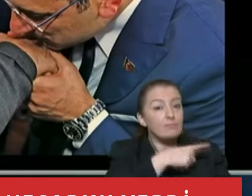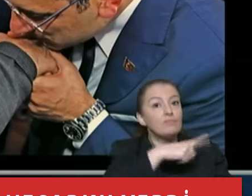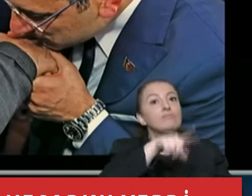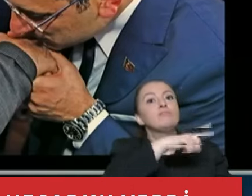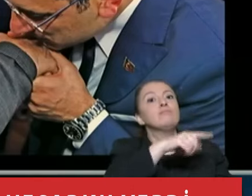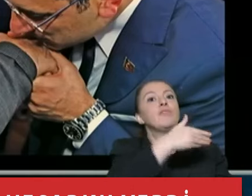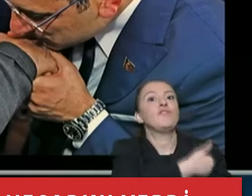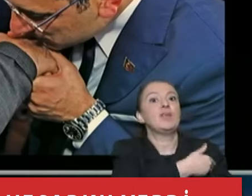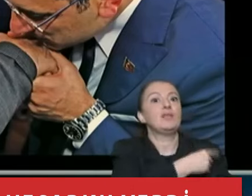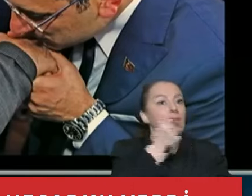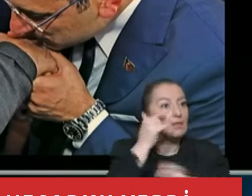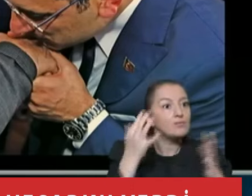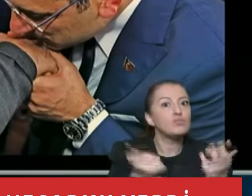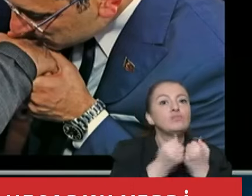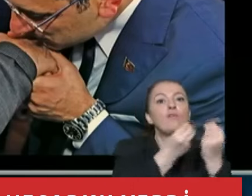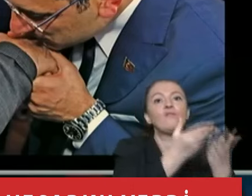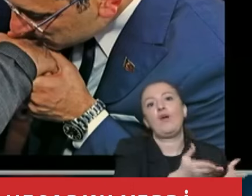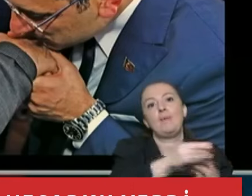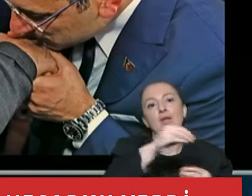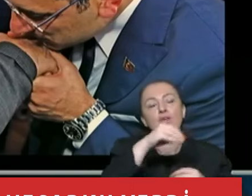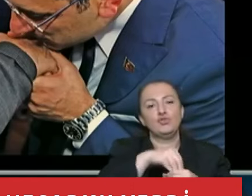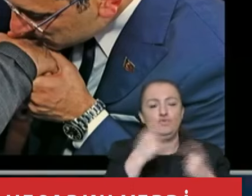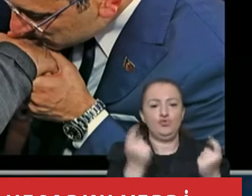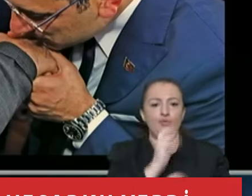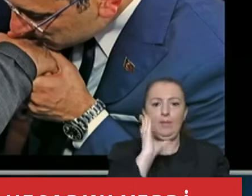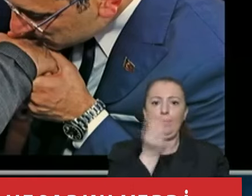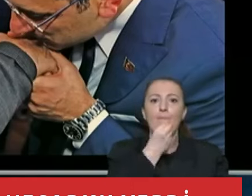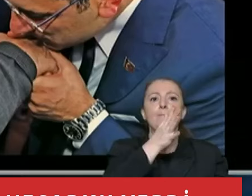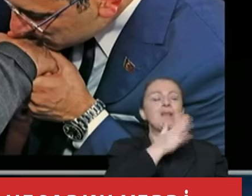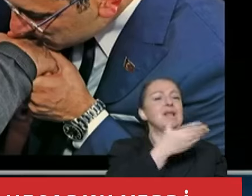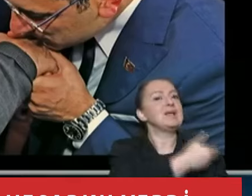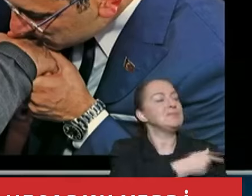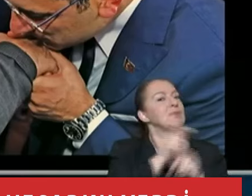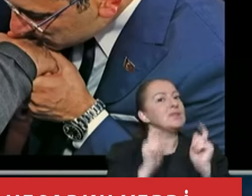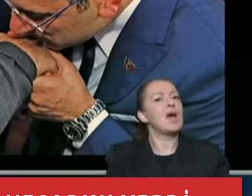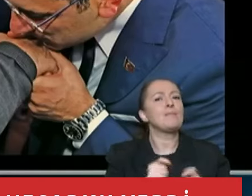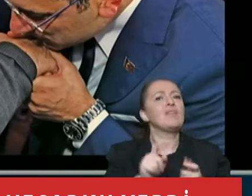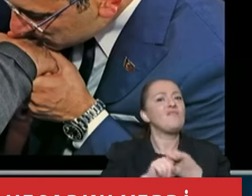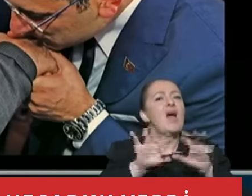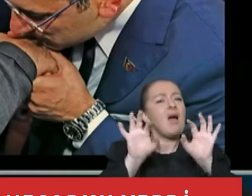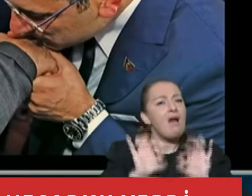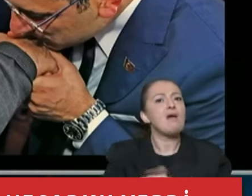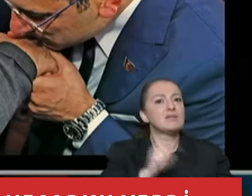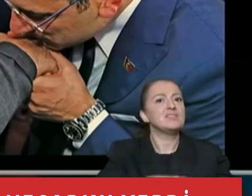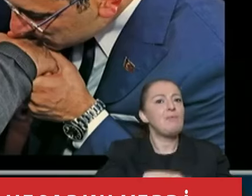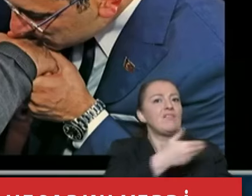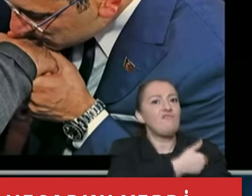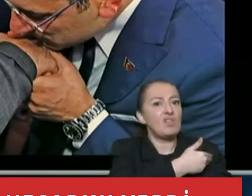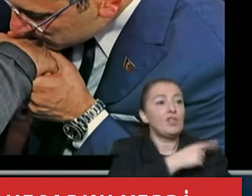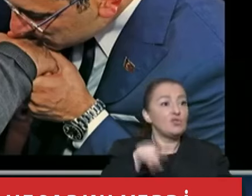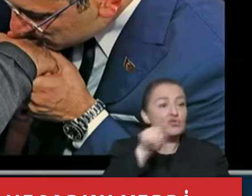sunmaktan ibaret bir iş olduğunu bilerek hizmet ettik Ve bunu her zaman vatandaş